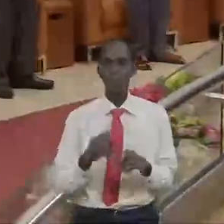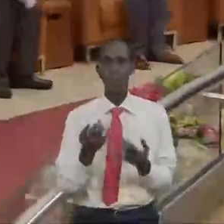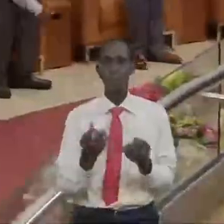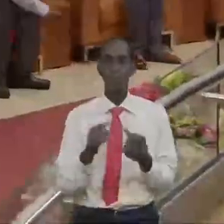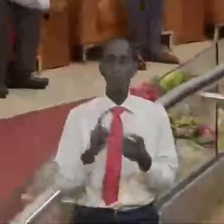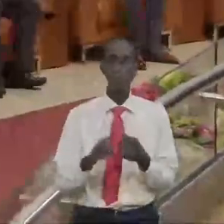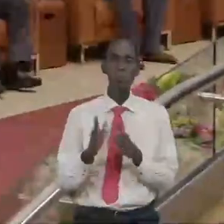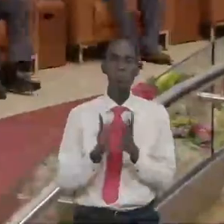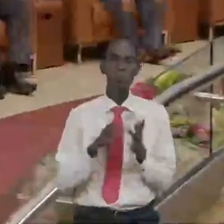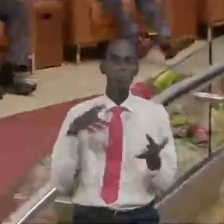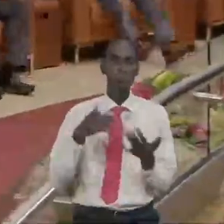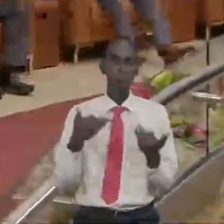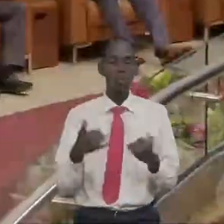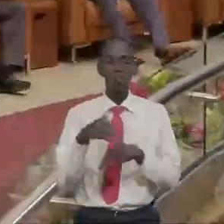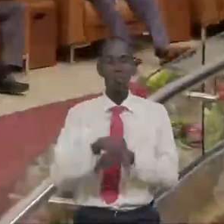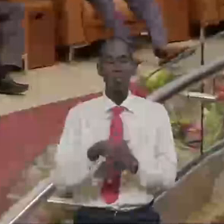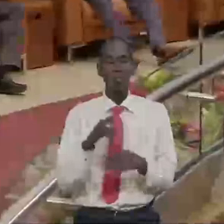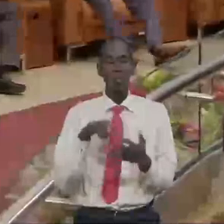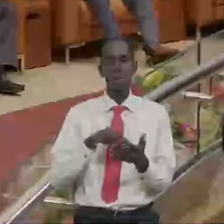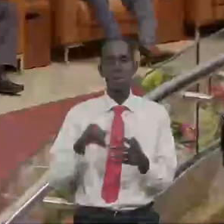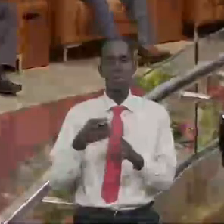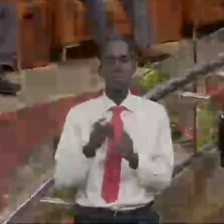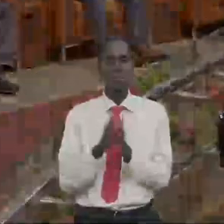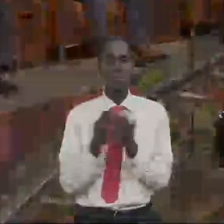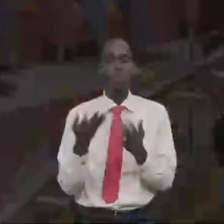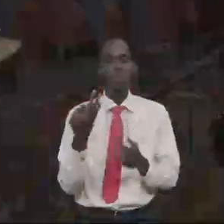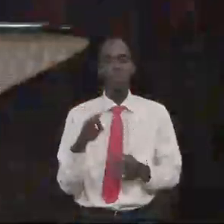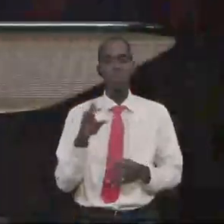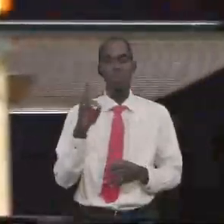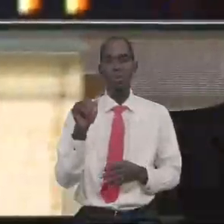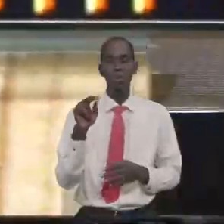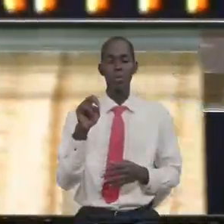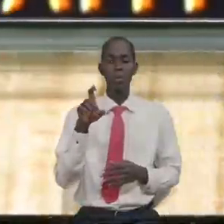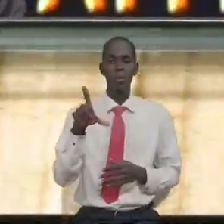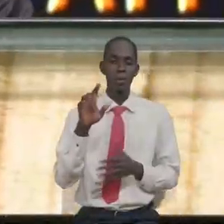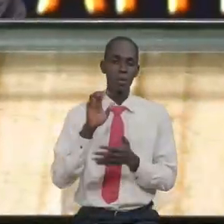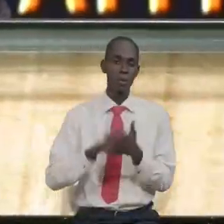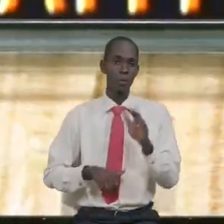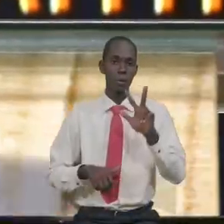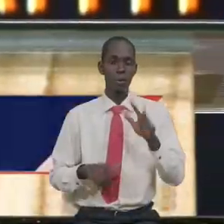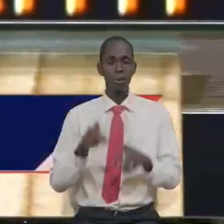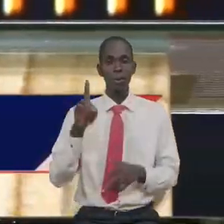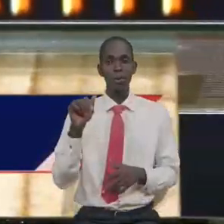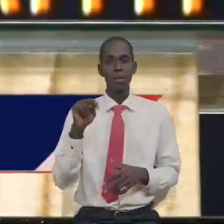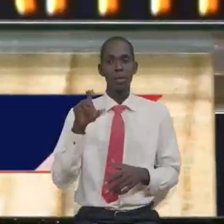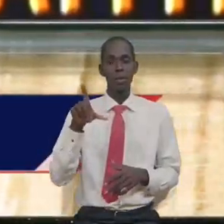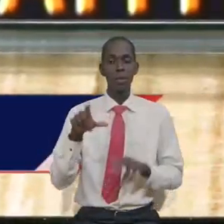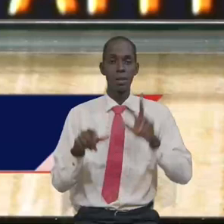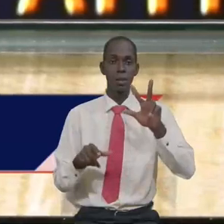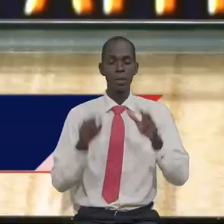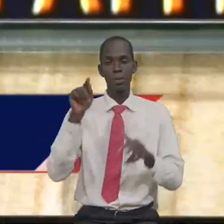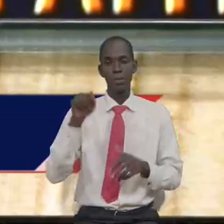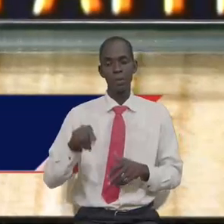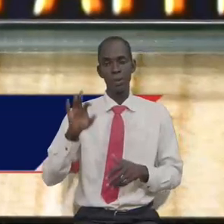ce soir. Nous allons à Daniel, chapitre 3. Nous lisons le verset 19. Maintenant,